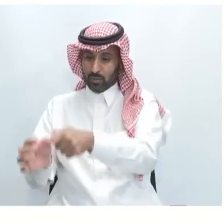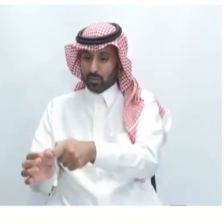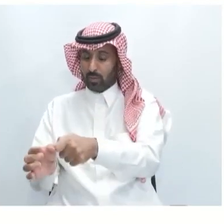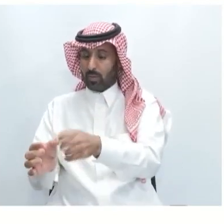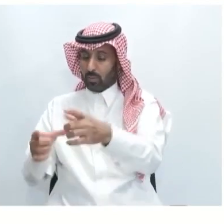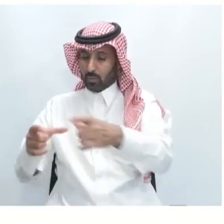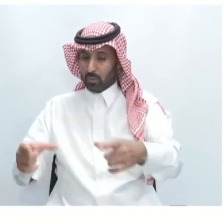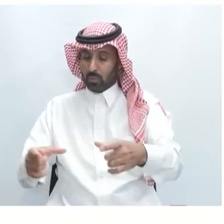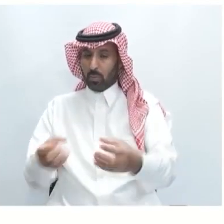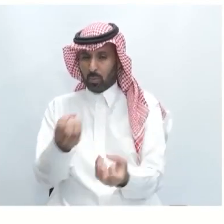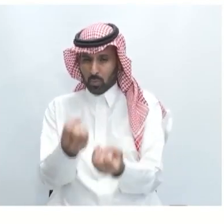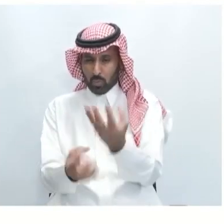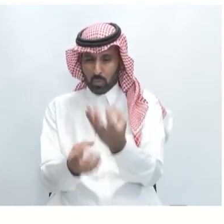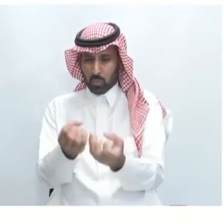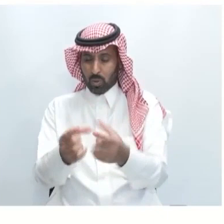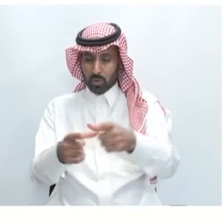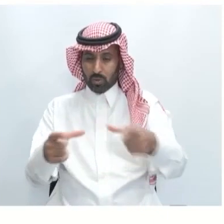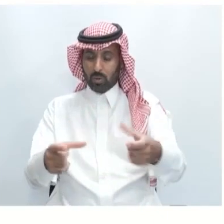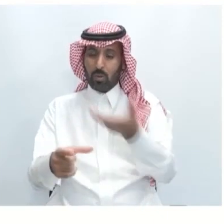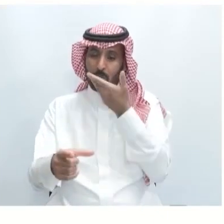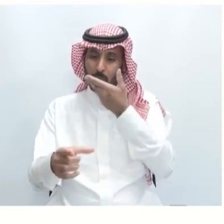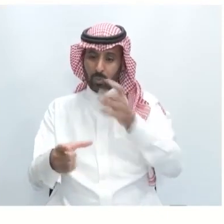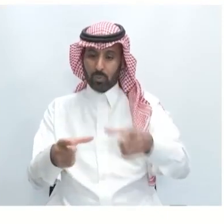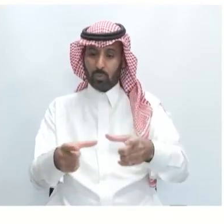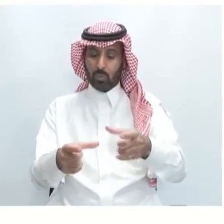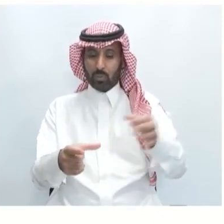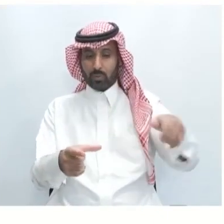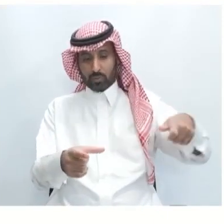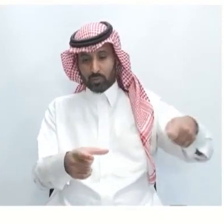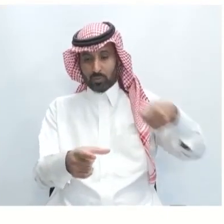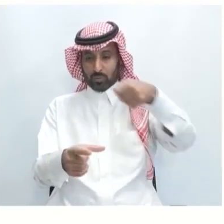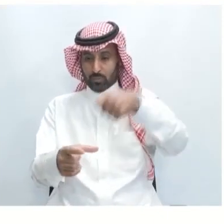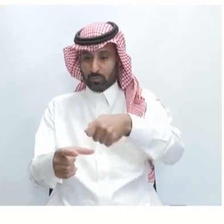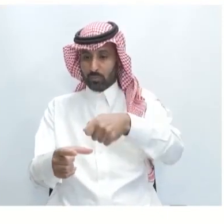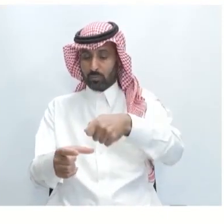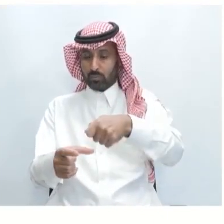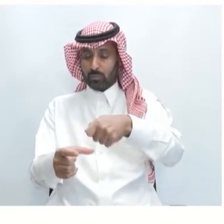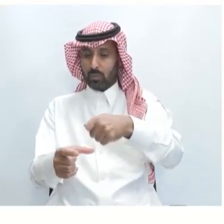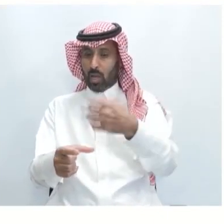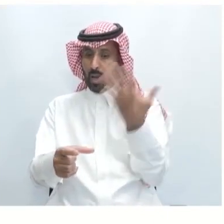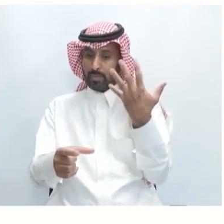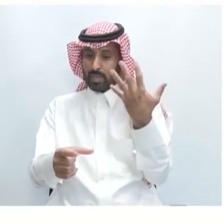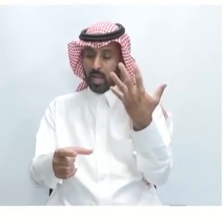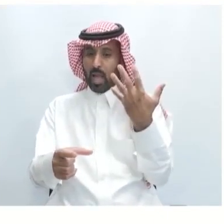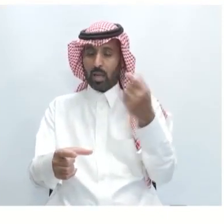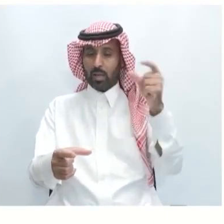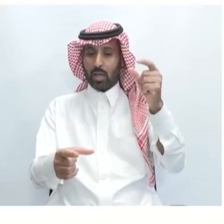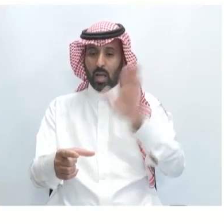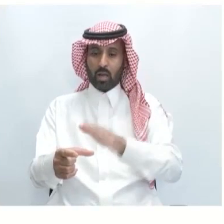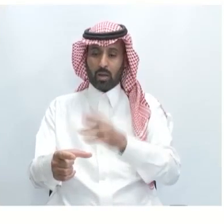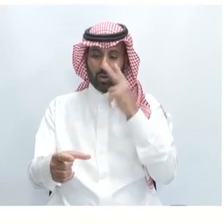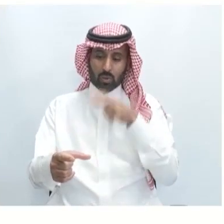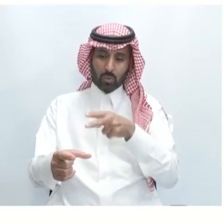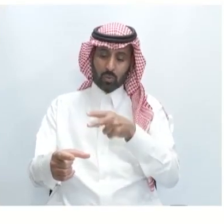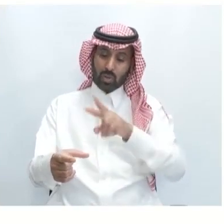الماء المغلي باستعمال الملقط لابد ان تكون حذر لانه سيكون ساخن مده خمس دقائق يدل تغير اللون